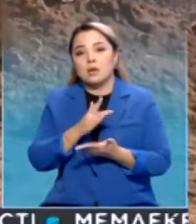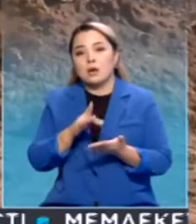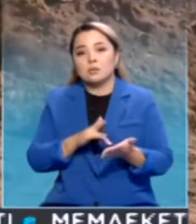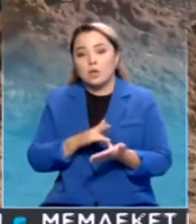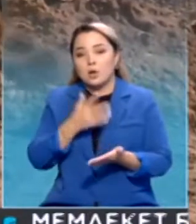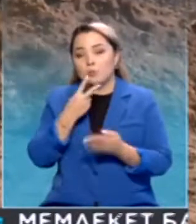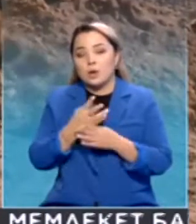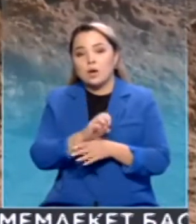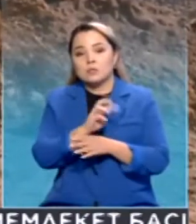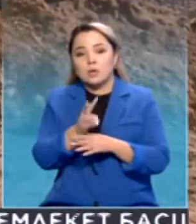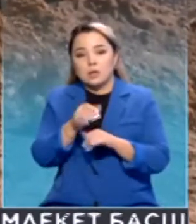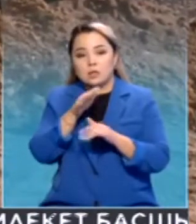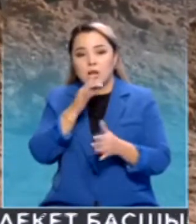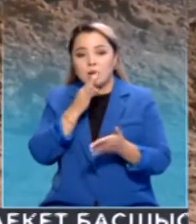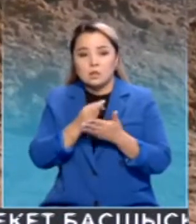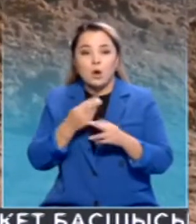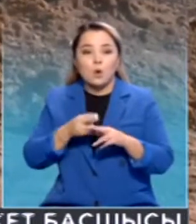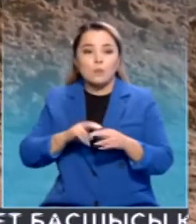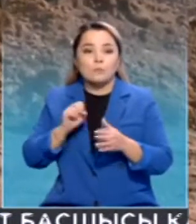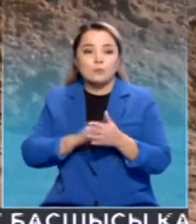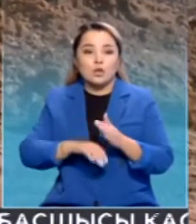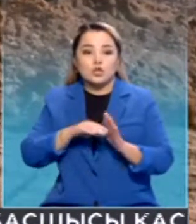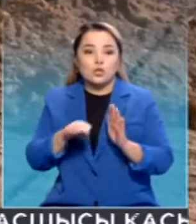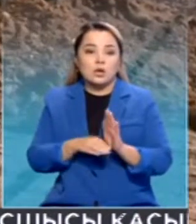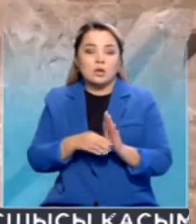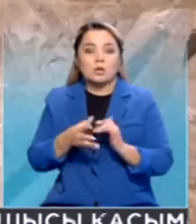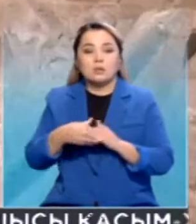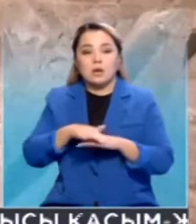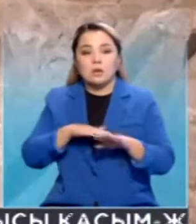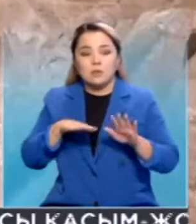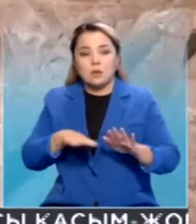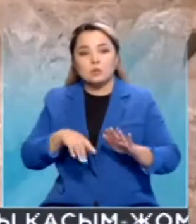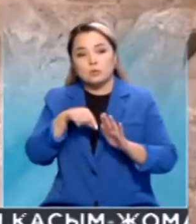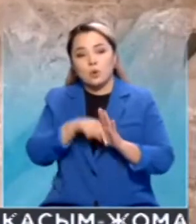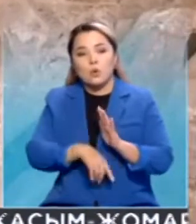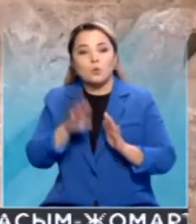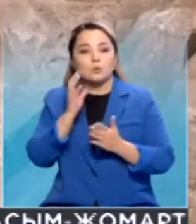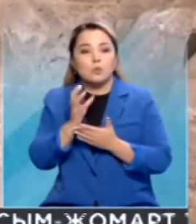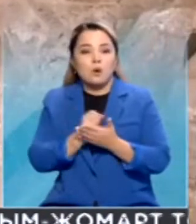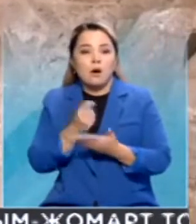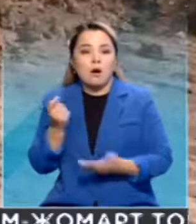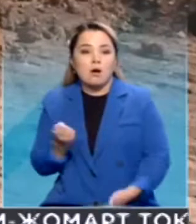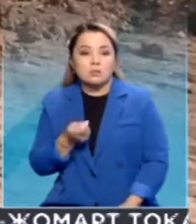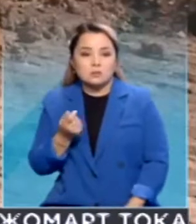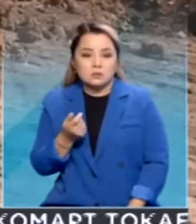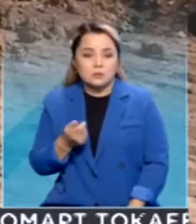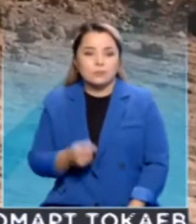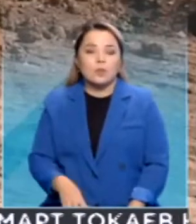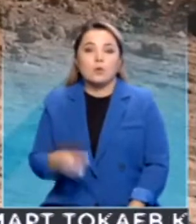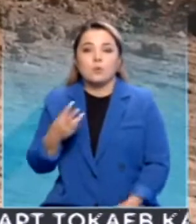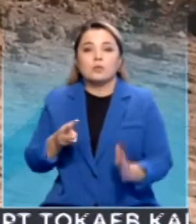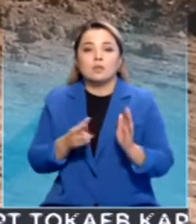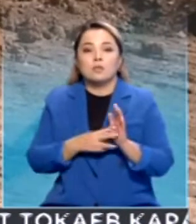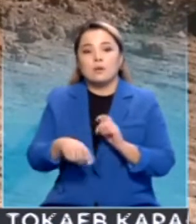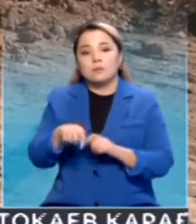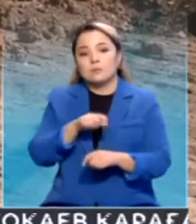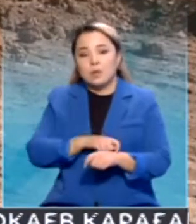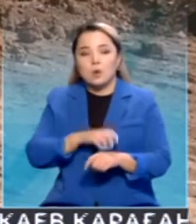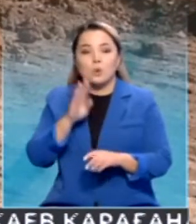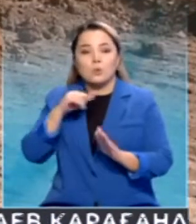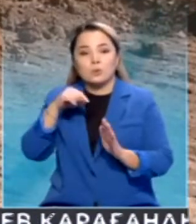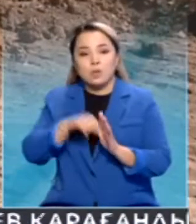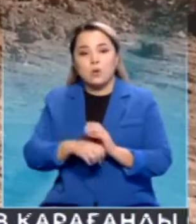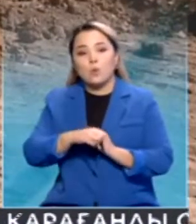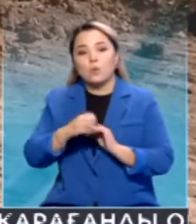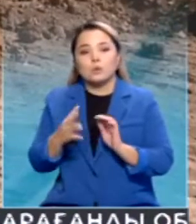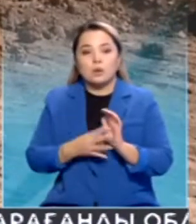толық қамтамасыз ете алмай отыр. Себебі жерасты суының қоры тым аз. 38 шақырым су құбырының